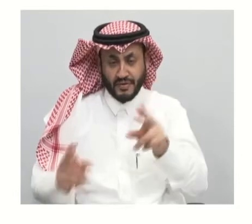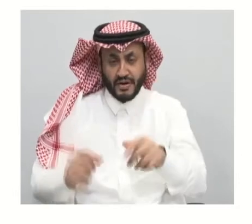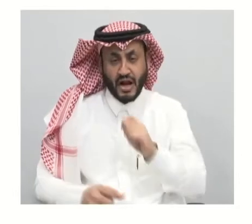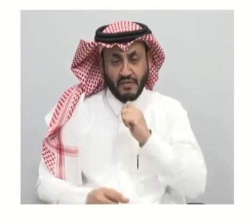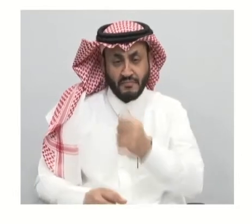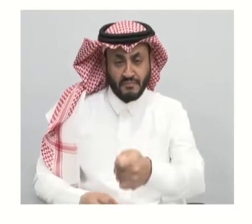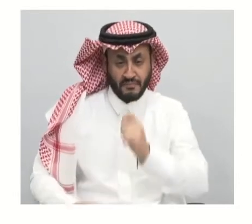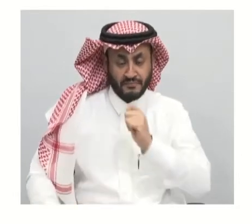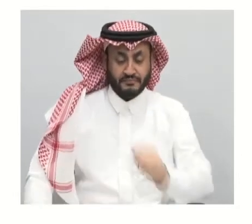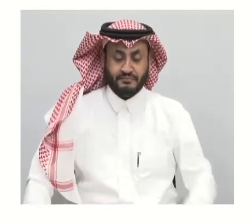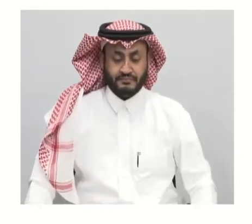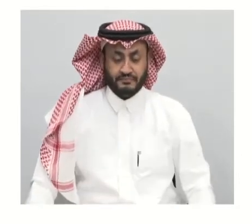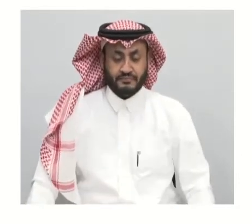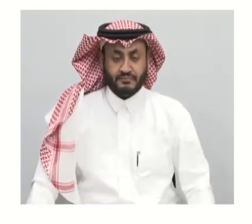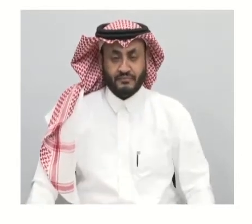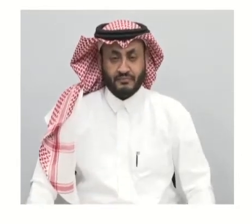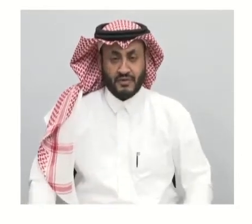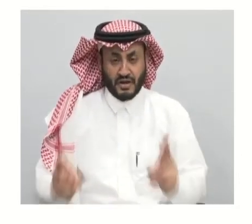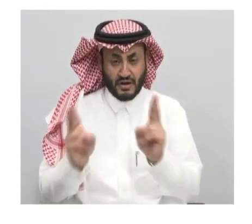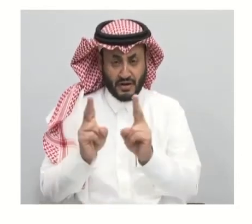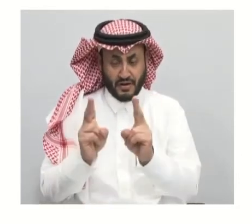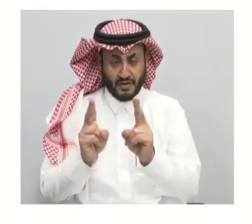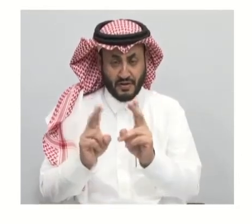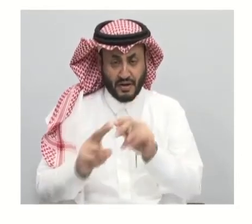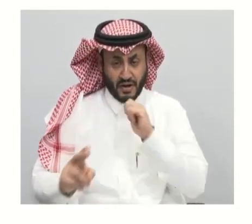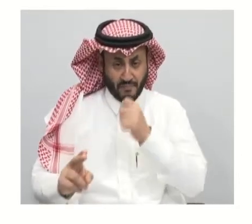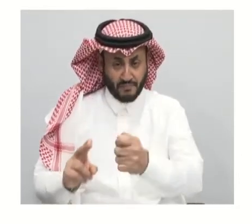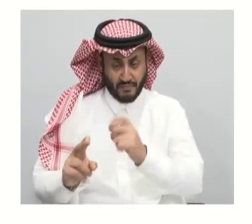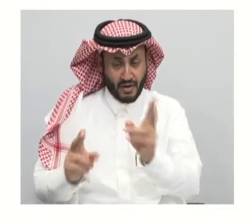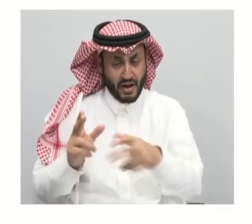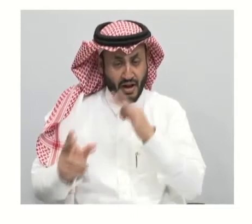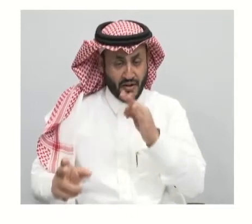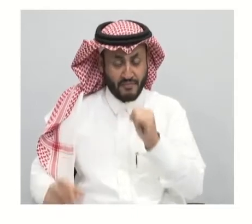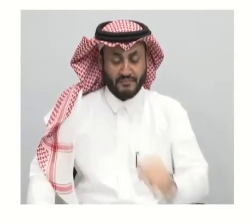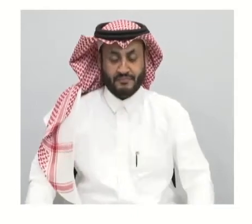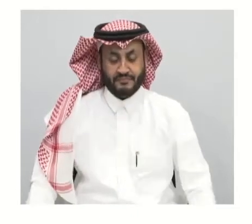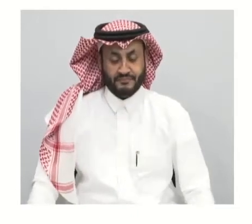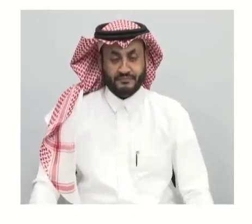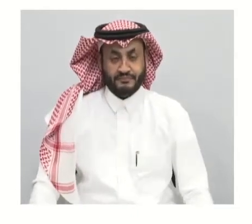reporter. We have a man in front of the reporter and he is talking, صح?